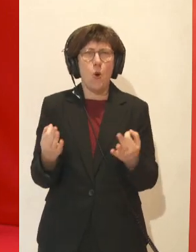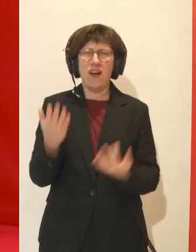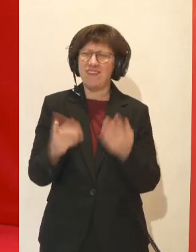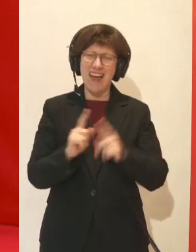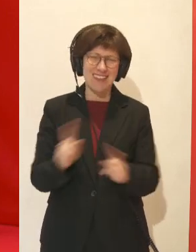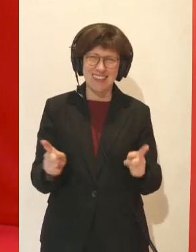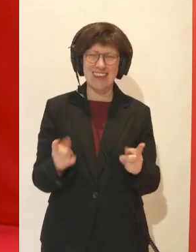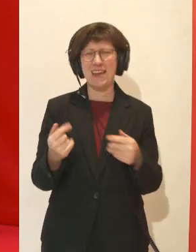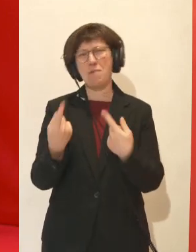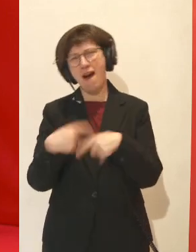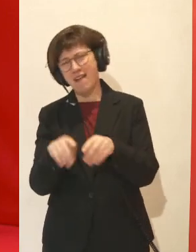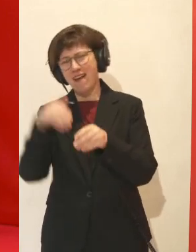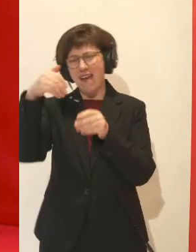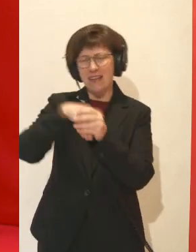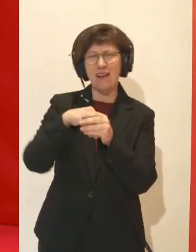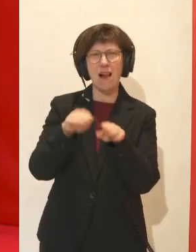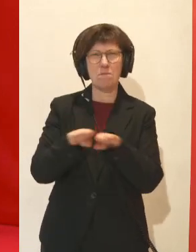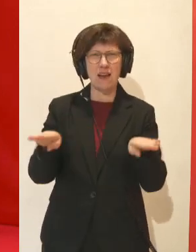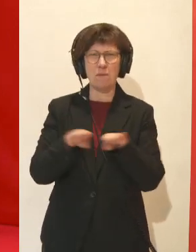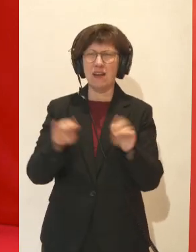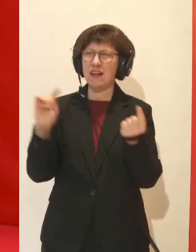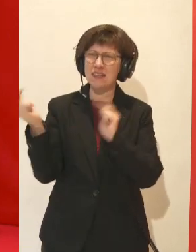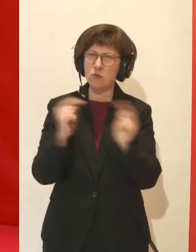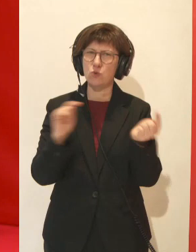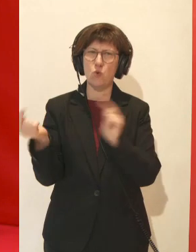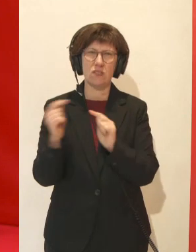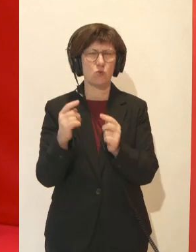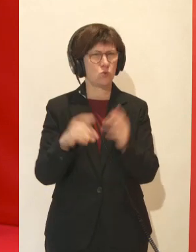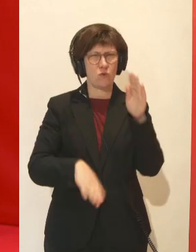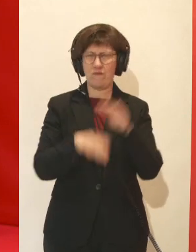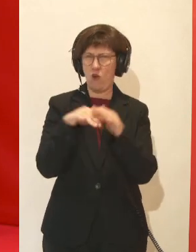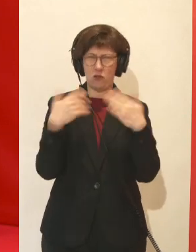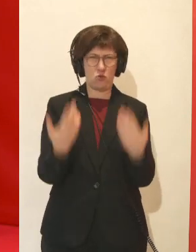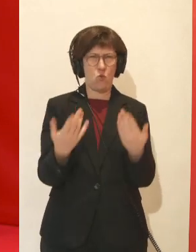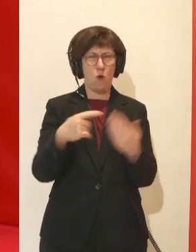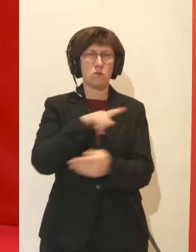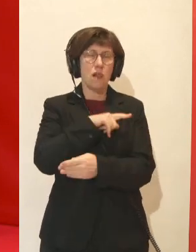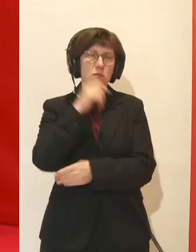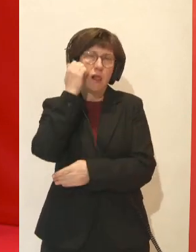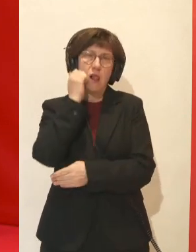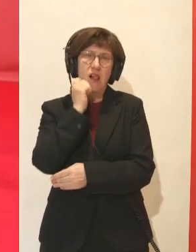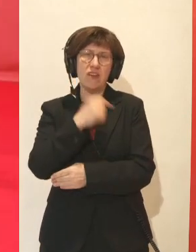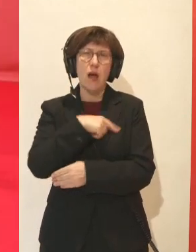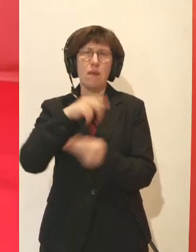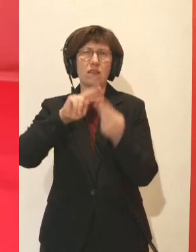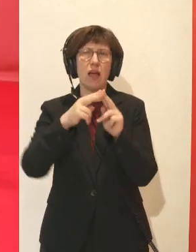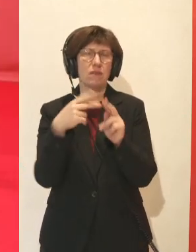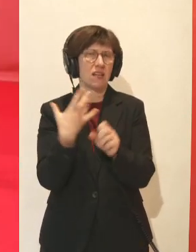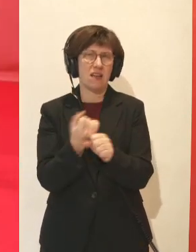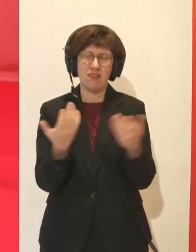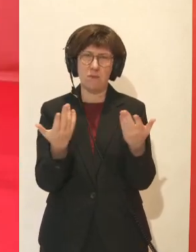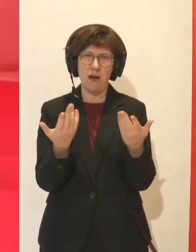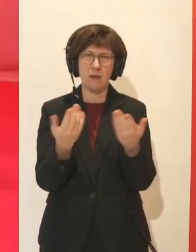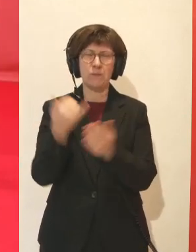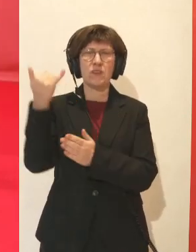heute da sind, aber mit den inhaltlichen Panels wird genau darauf eine Antwort gegeben. Und ich bin auch gespannt, was die Parteimitglieder einbringen. Also das ist ja auch so, und das war